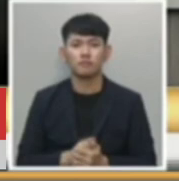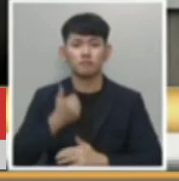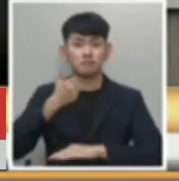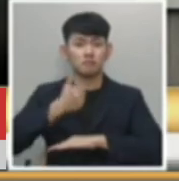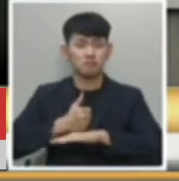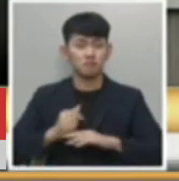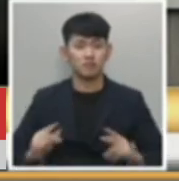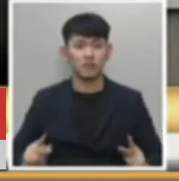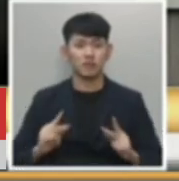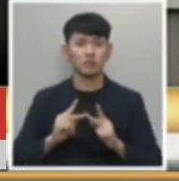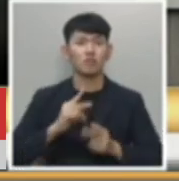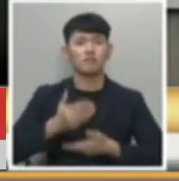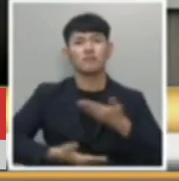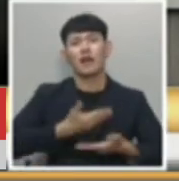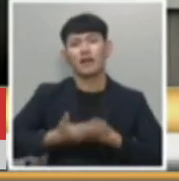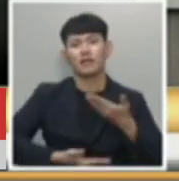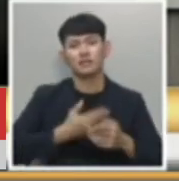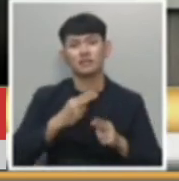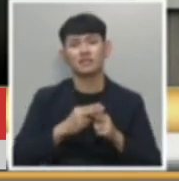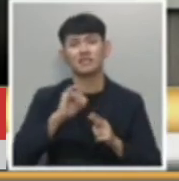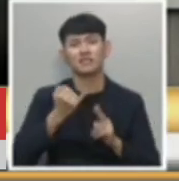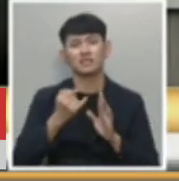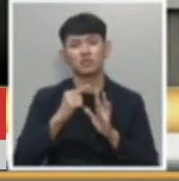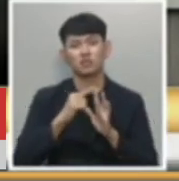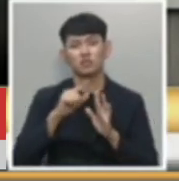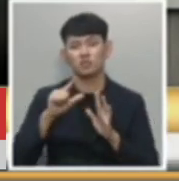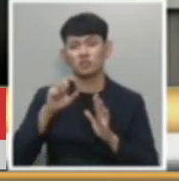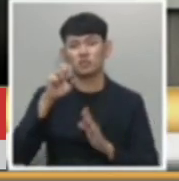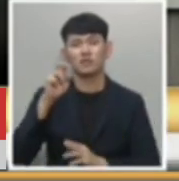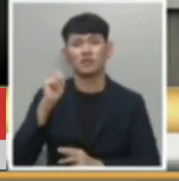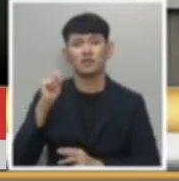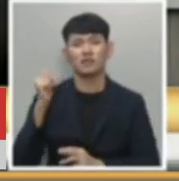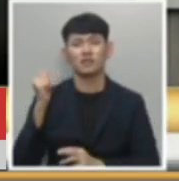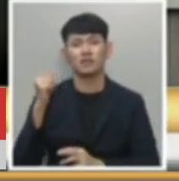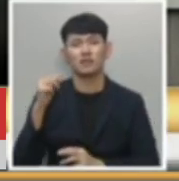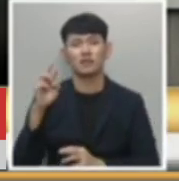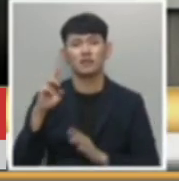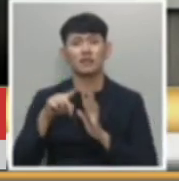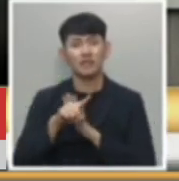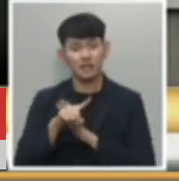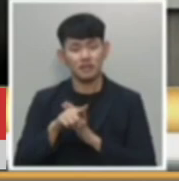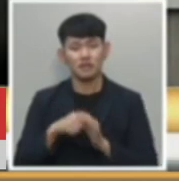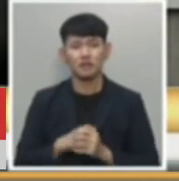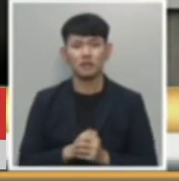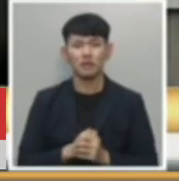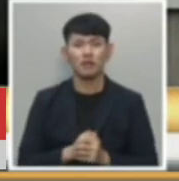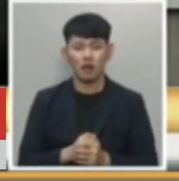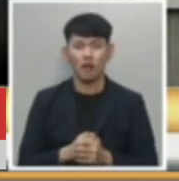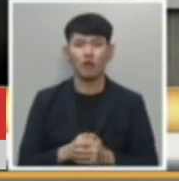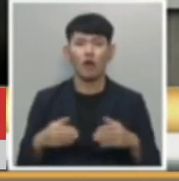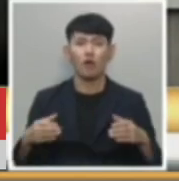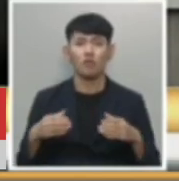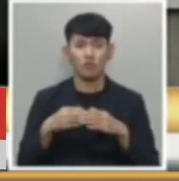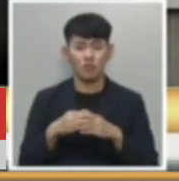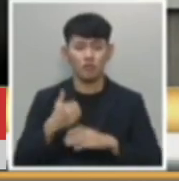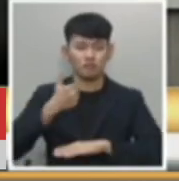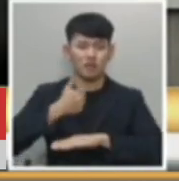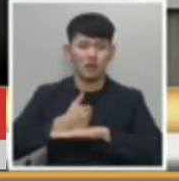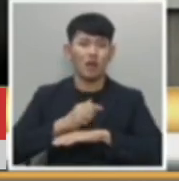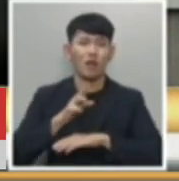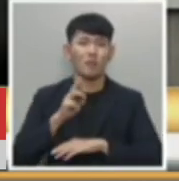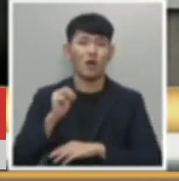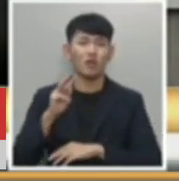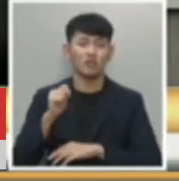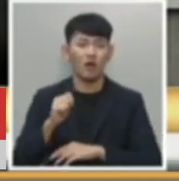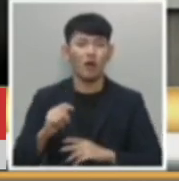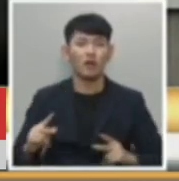การกระทรวงพาณิชย์ท่านจุรินทร์ลักษณวิสิทธิ์ซึ่งเป็นรองนายกรัฐมนตรีด้วยและรัฐมนตรีว่าการกระทรวงเกษตรท่านเฉลิมชัย